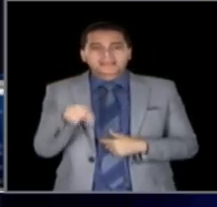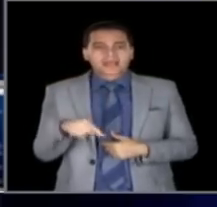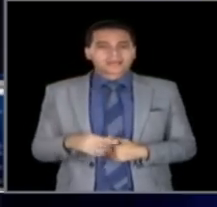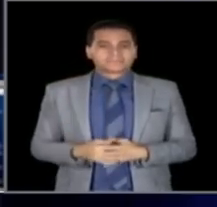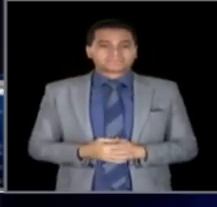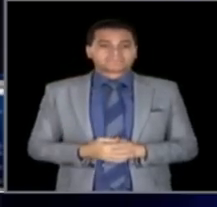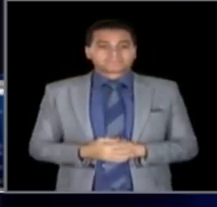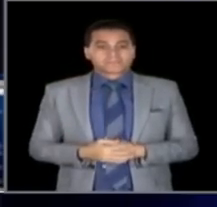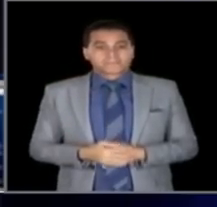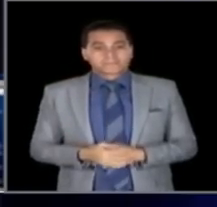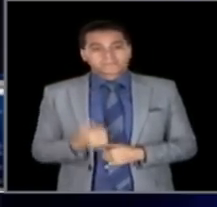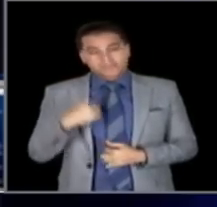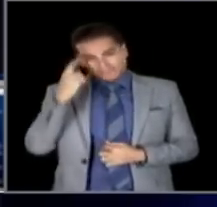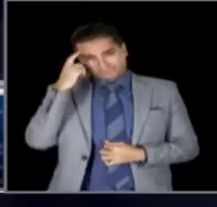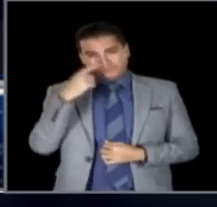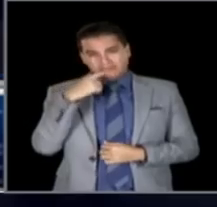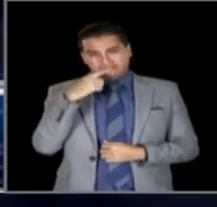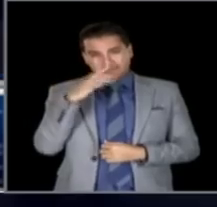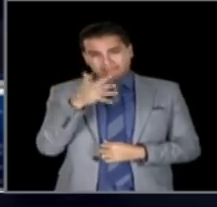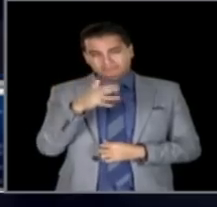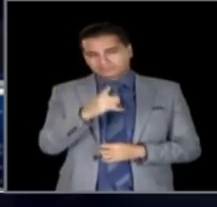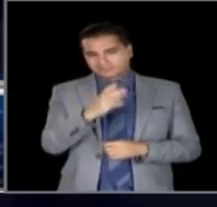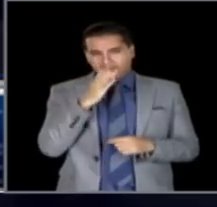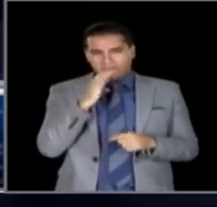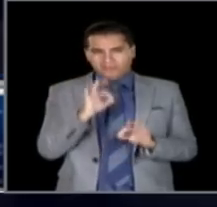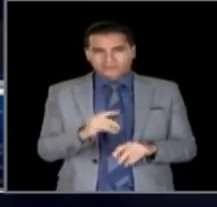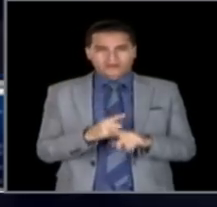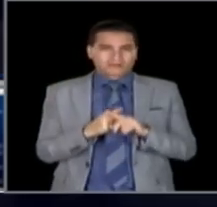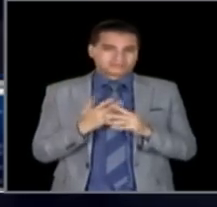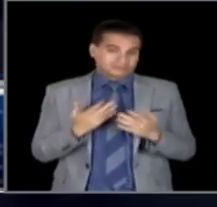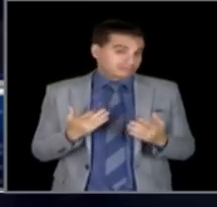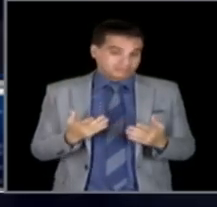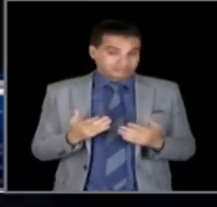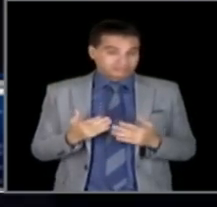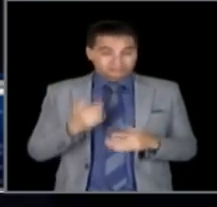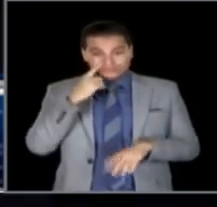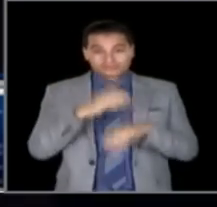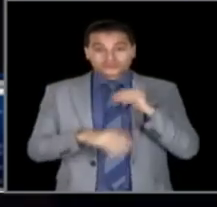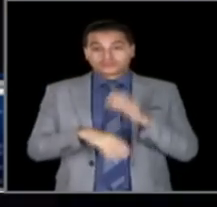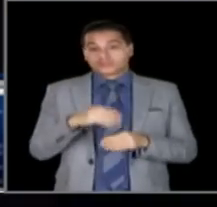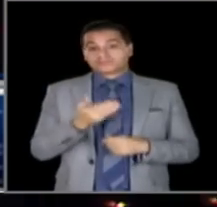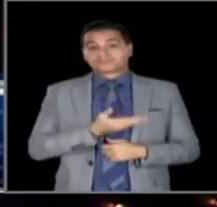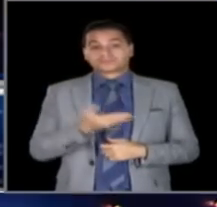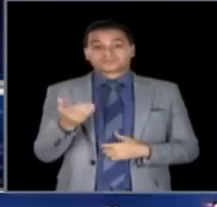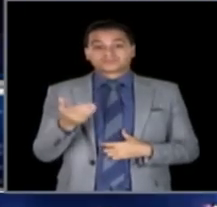إجابتك؟ أظن إنها في اسكندرية. إسلام، طبعاً إجابة خاطئة.